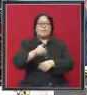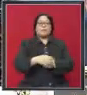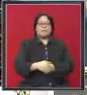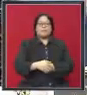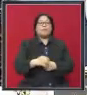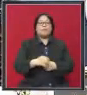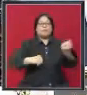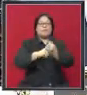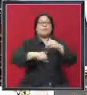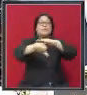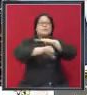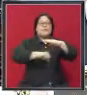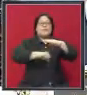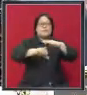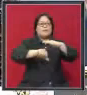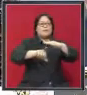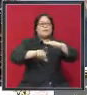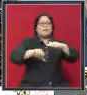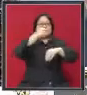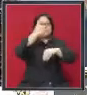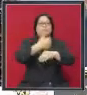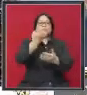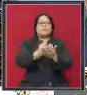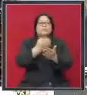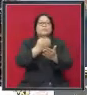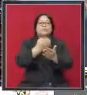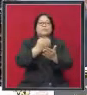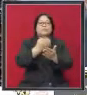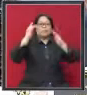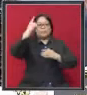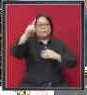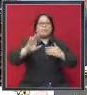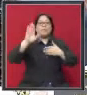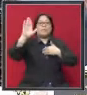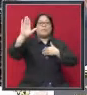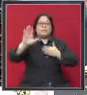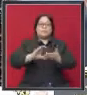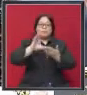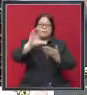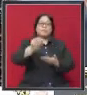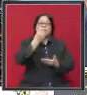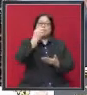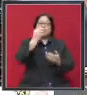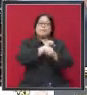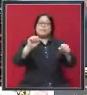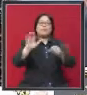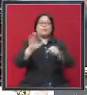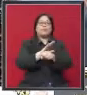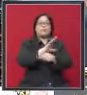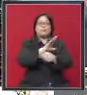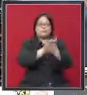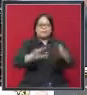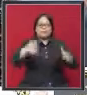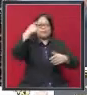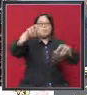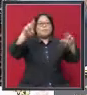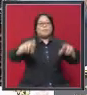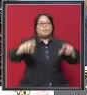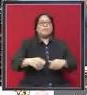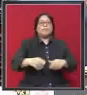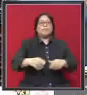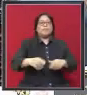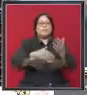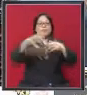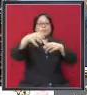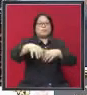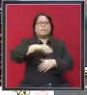merupakan penyumbang asas kepada pembentukan ekonomi Malaysia dalam menjamin bekalan makanan yang mencukupi dan selamat kepada rakyat.